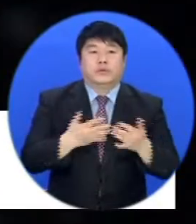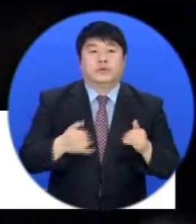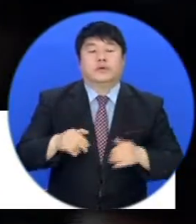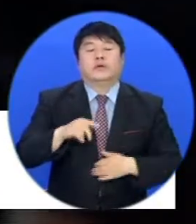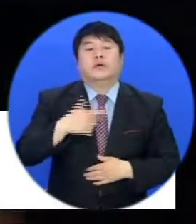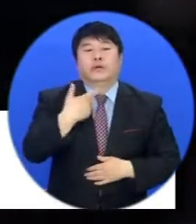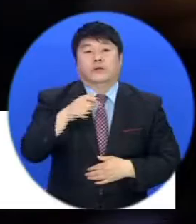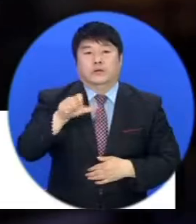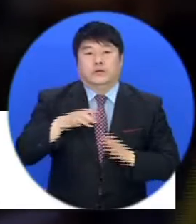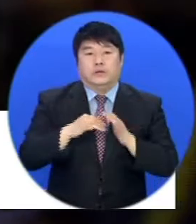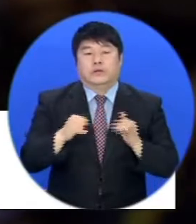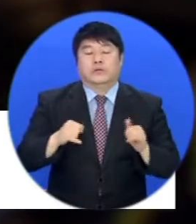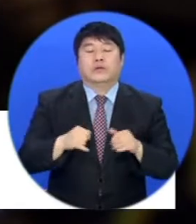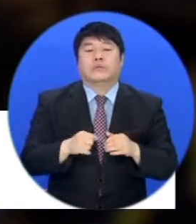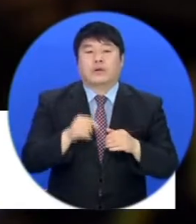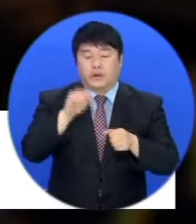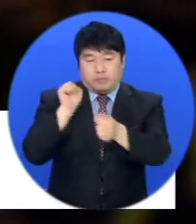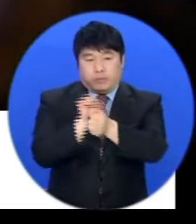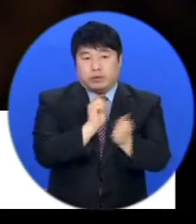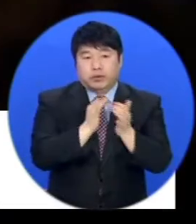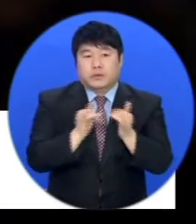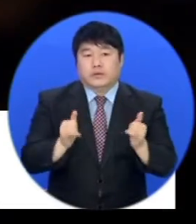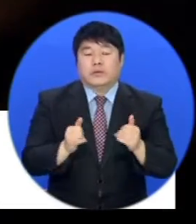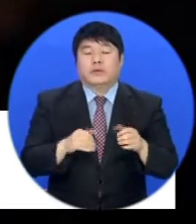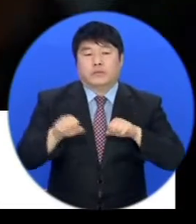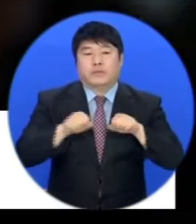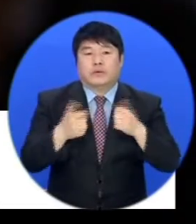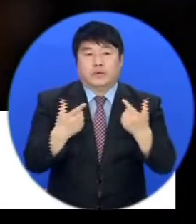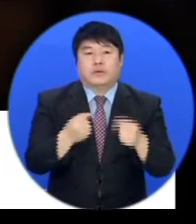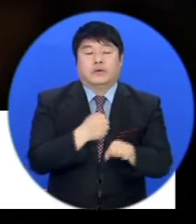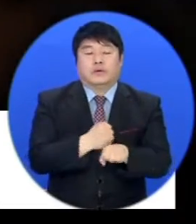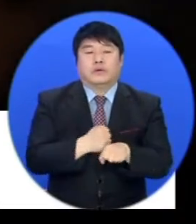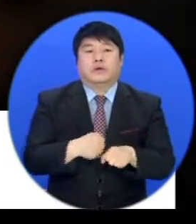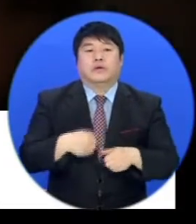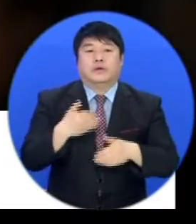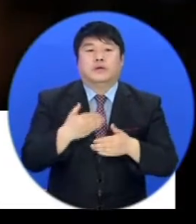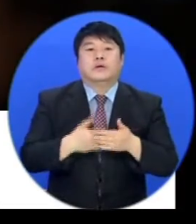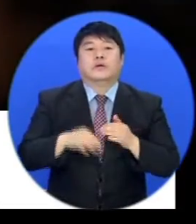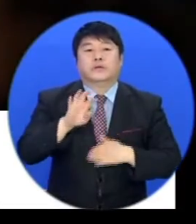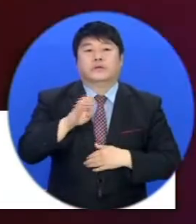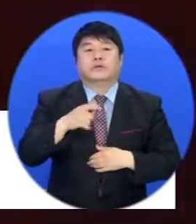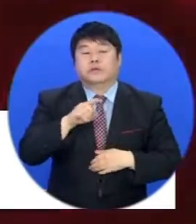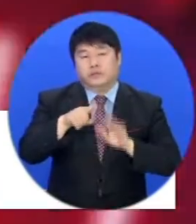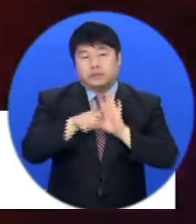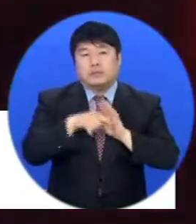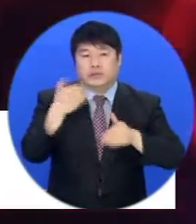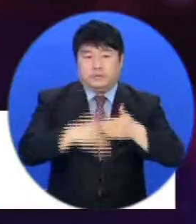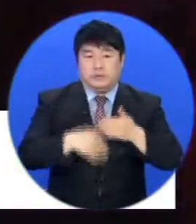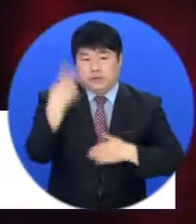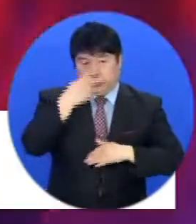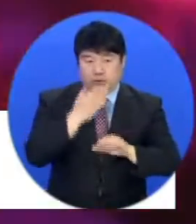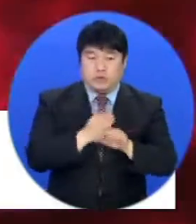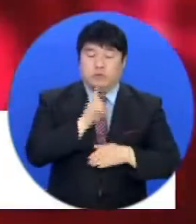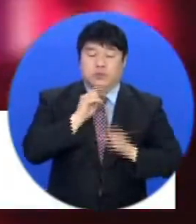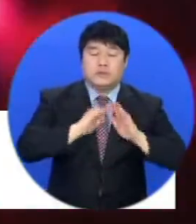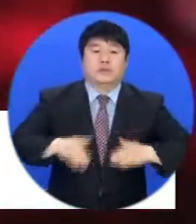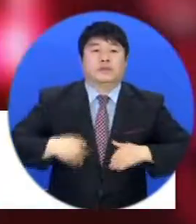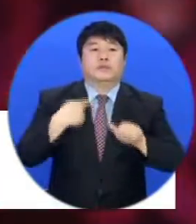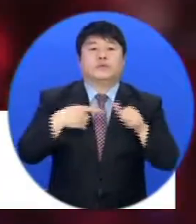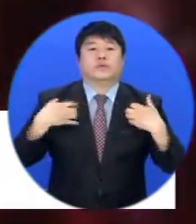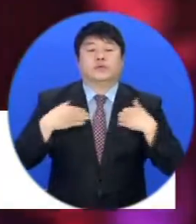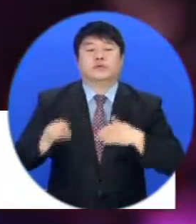동선과 겹쳤고 이 가운데 40명은 음성, 나머지는 검사 중이라고 밝혔습니다. 전남교육청은